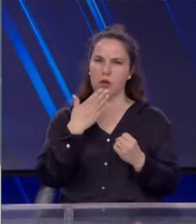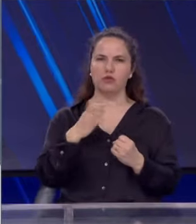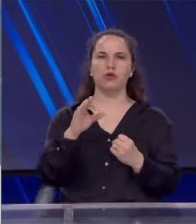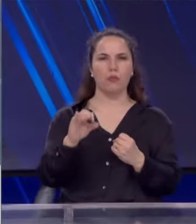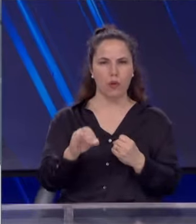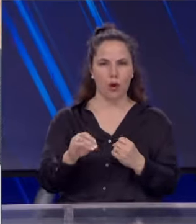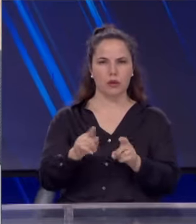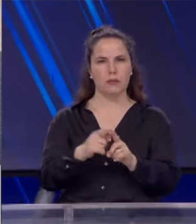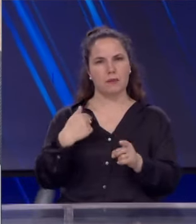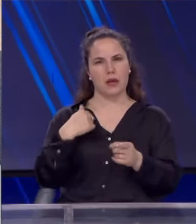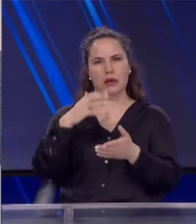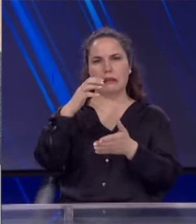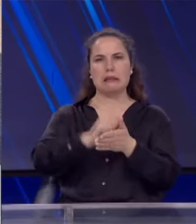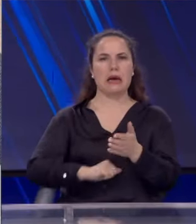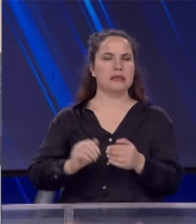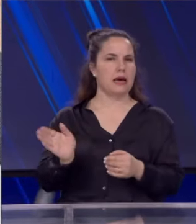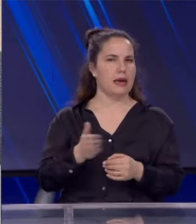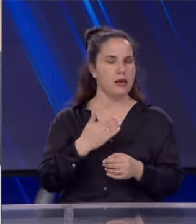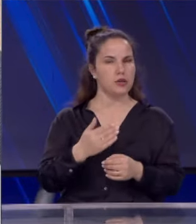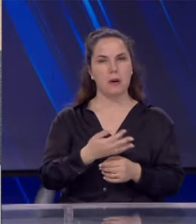hequr të vëshën. Janë